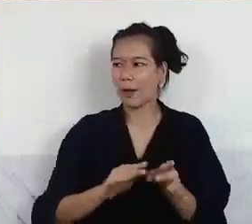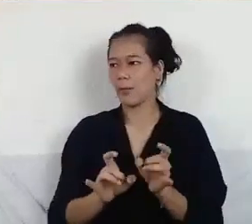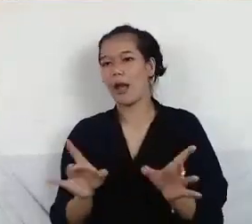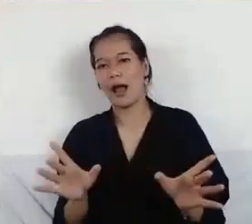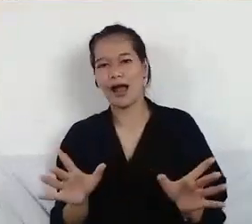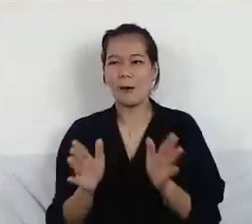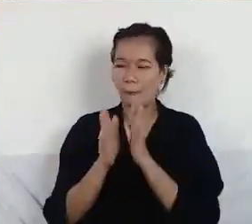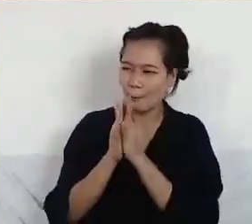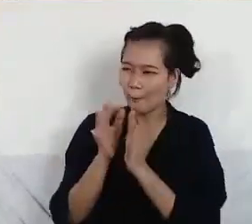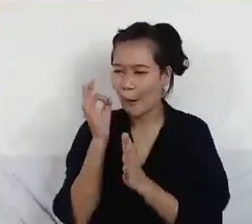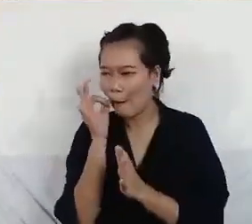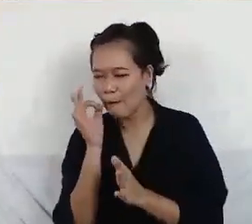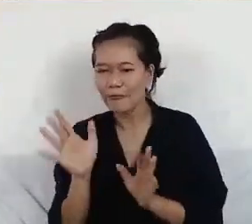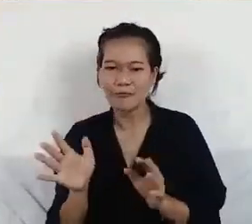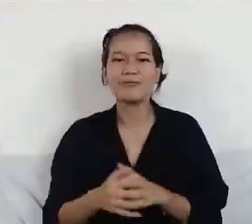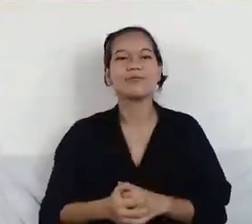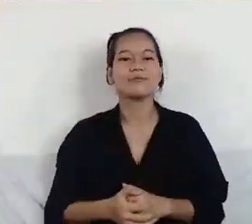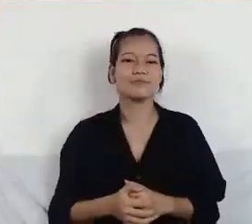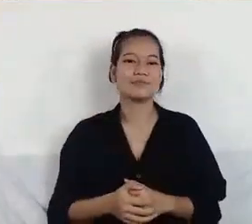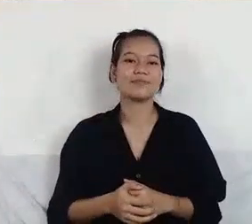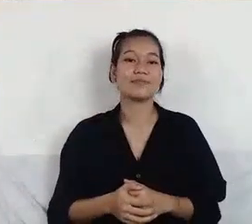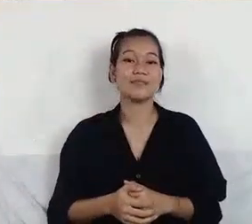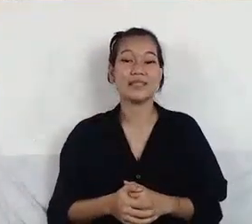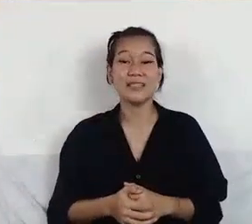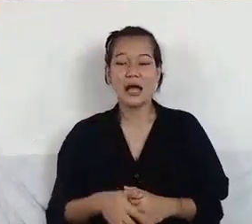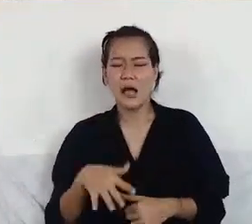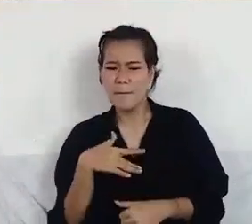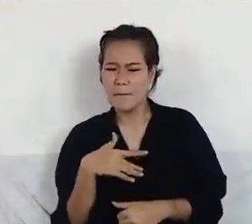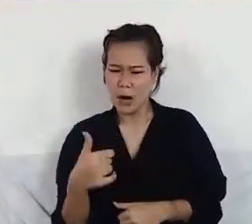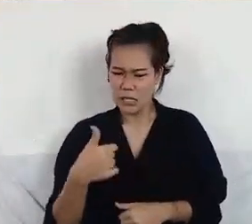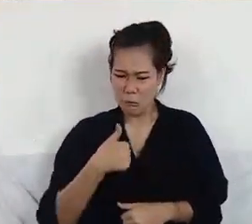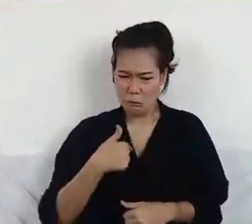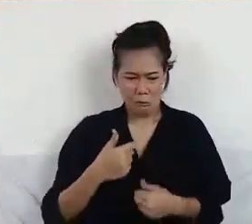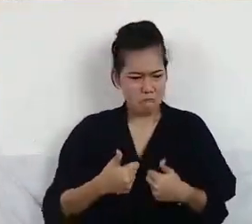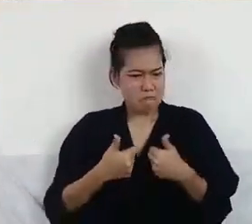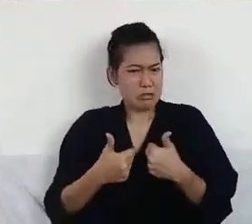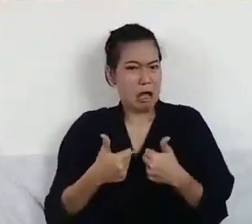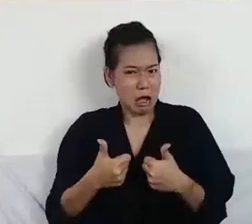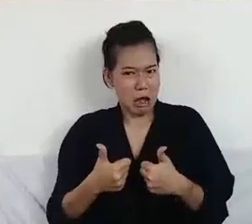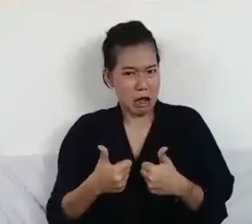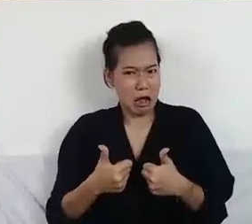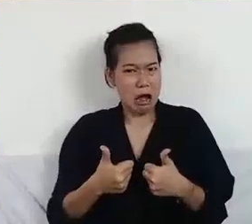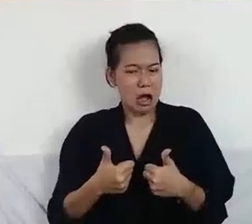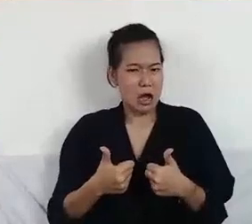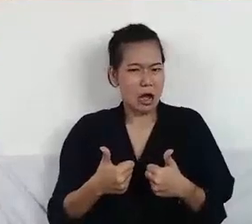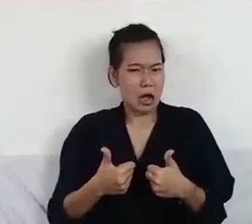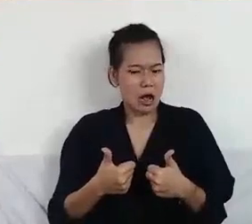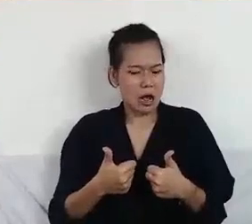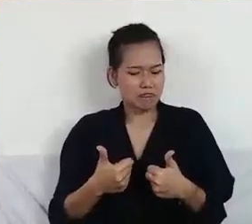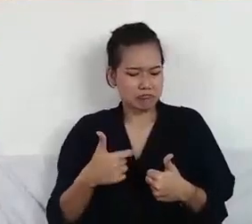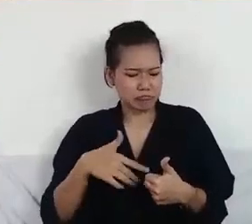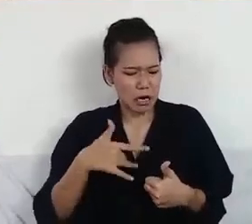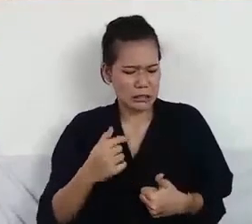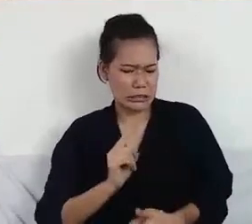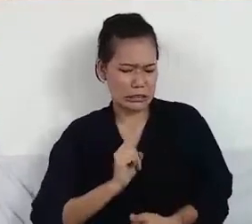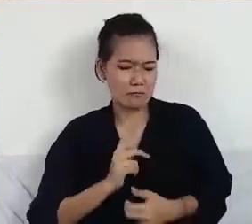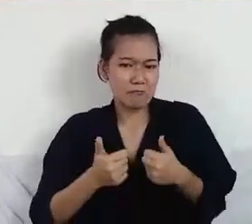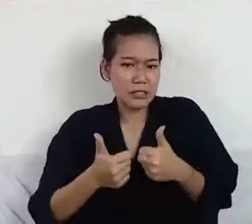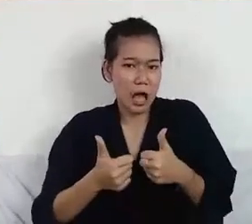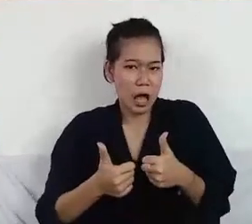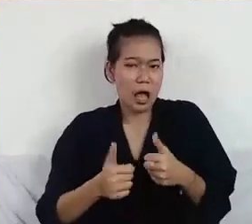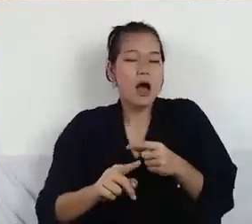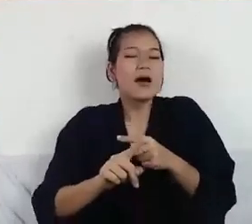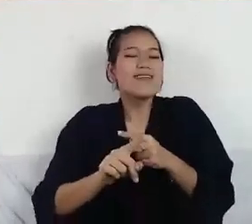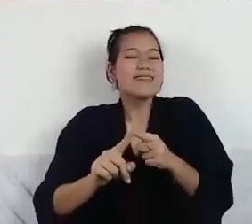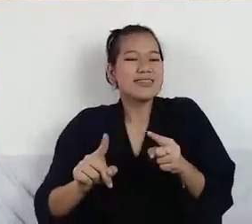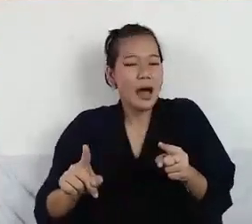Aduh, minta maaf. Jangan hanya merasa bahwa dirimu itu mampu dan bisa, tetapi lakukan